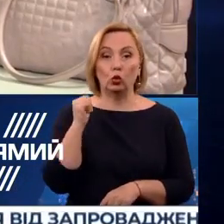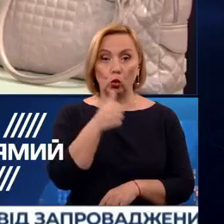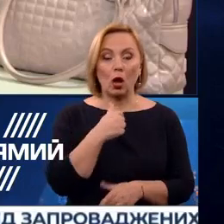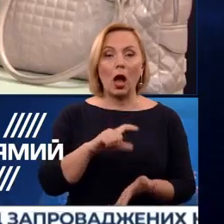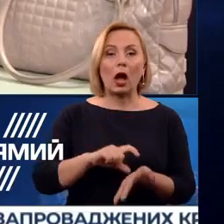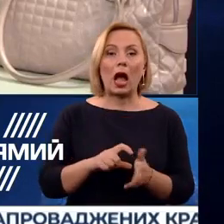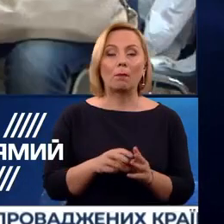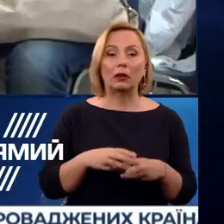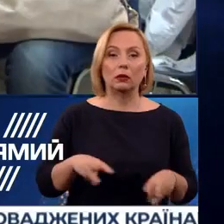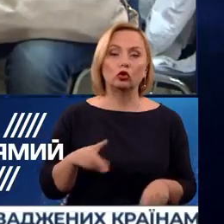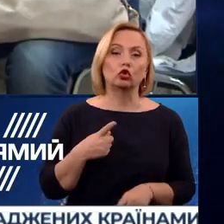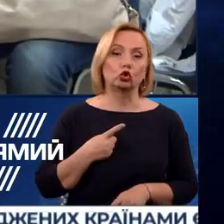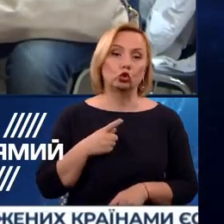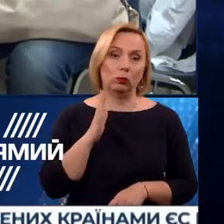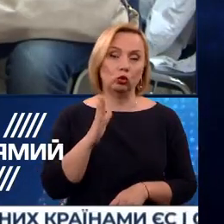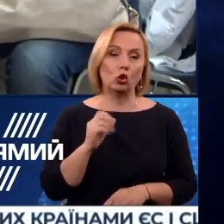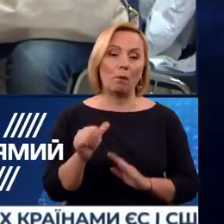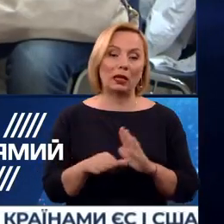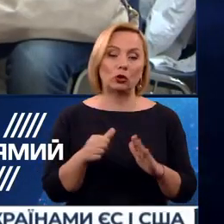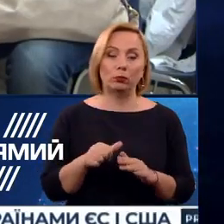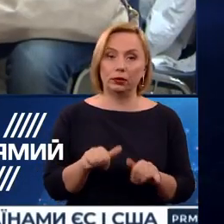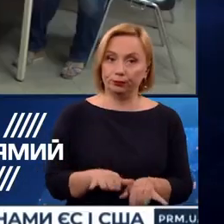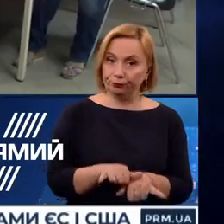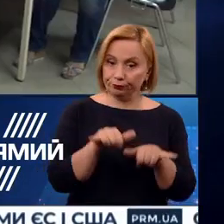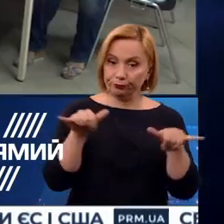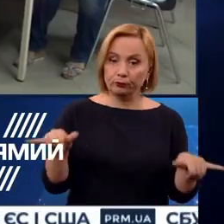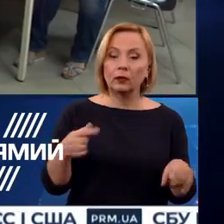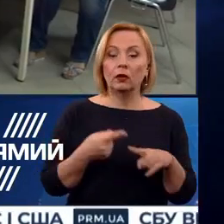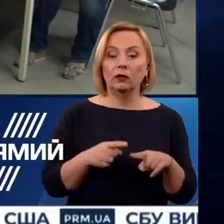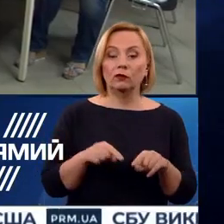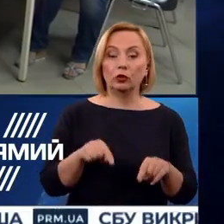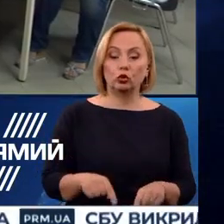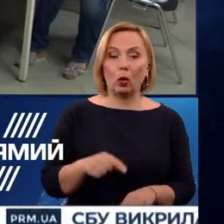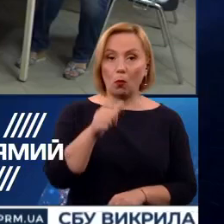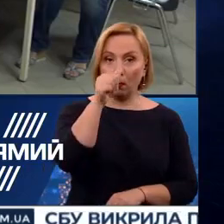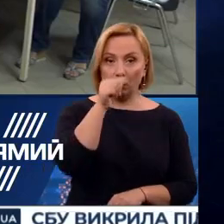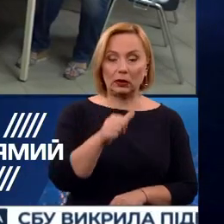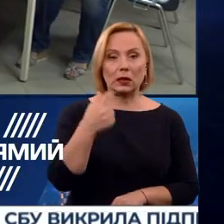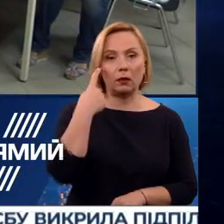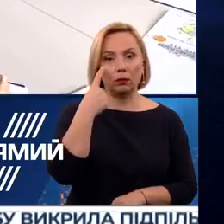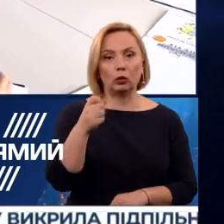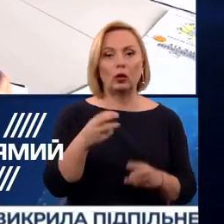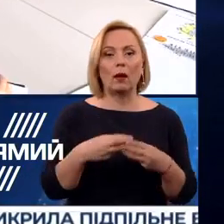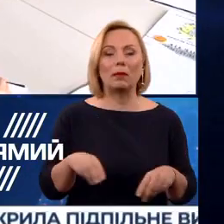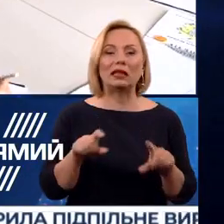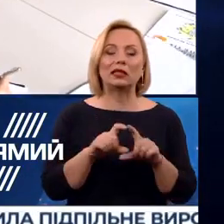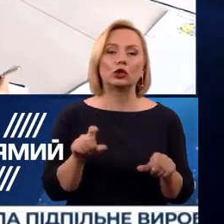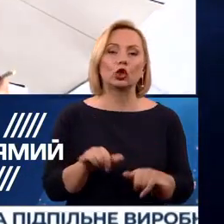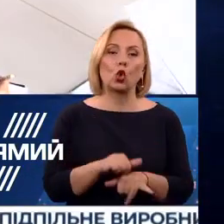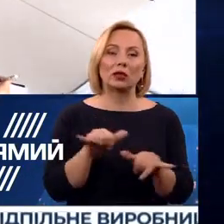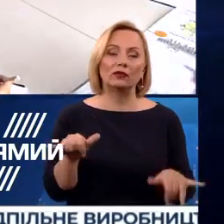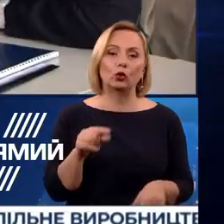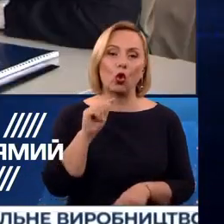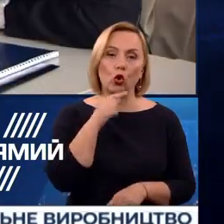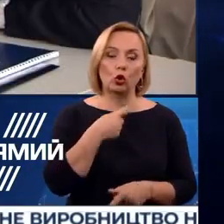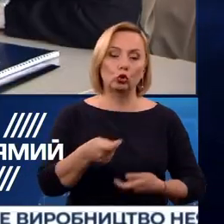очікують кількість безробітних і далі істотно зростатиме уже у цьому місяці. Про це повідомив міністр розвитку економіки, торгівлі та